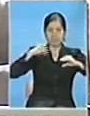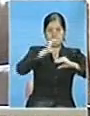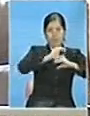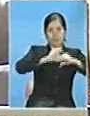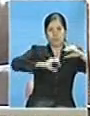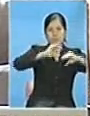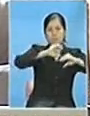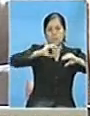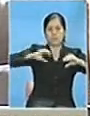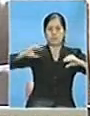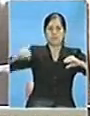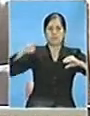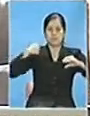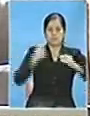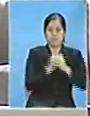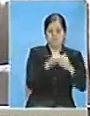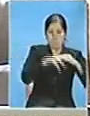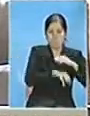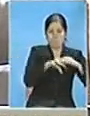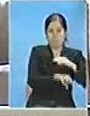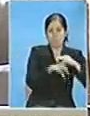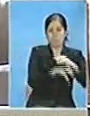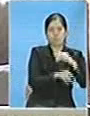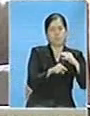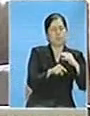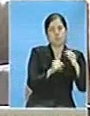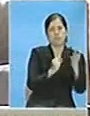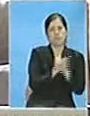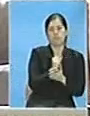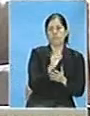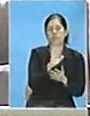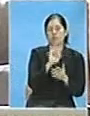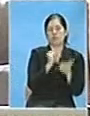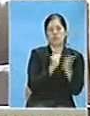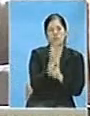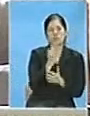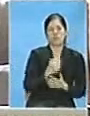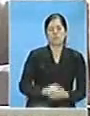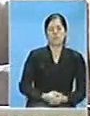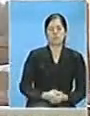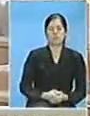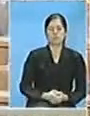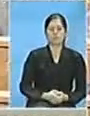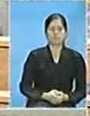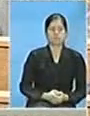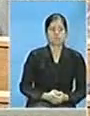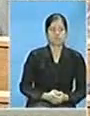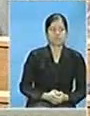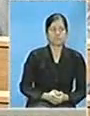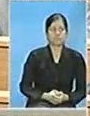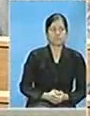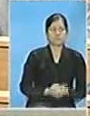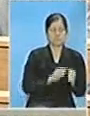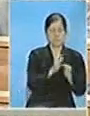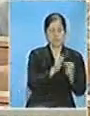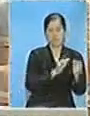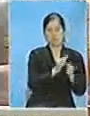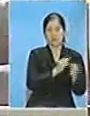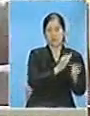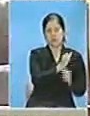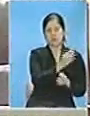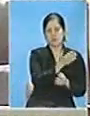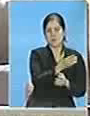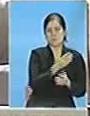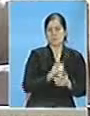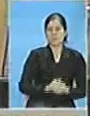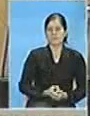ใช่ยัดใส่เข้าไปนะครับอย่างนี้มันไม่ถูกต้องนะครับเพราะนั้นก ็ครับผมว่าพอแล้วนะ ครับผมตอบแค่นี้ก่อนนะครับเผื่อท่านจะถามต่